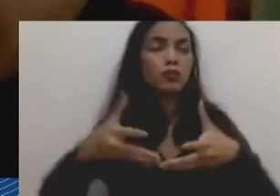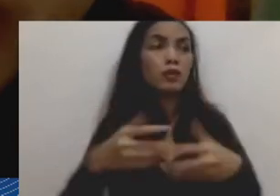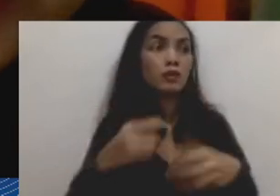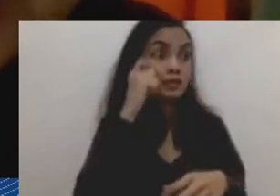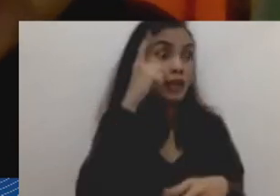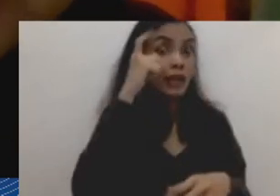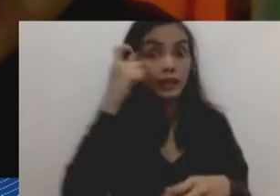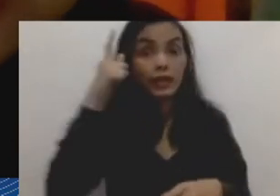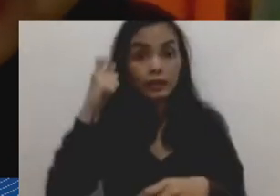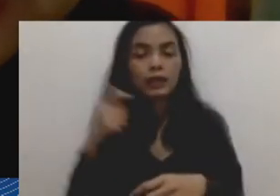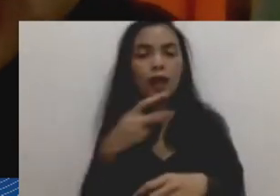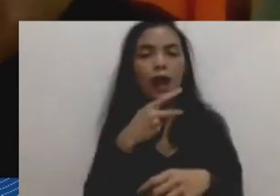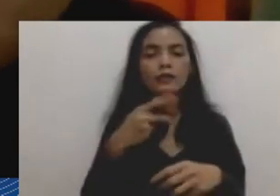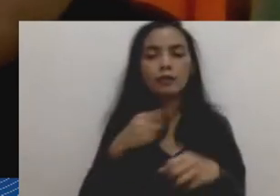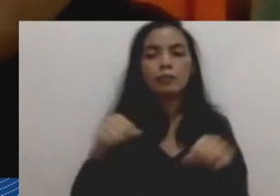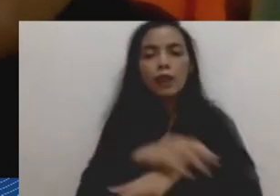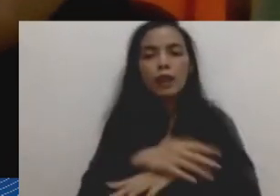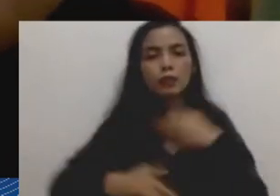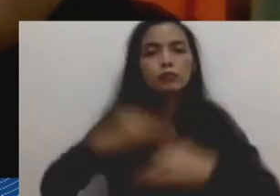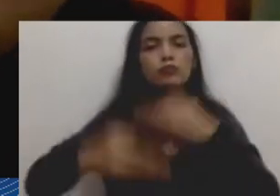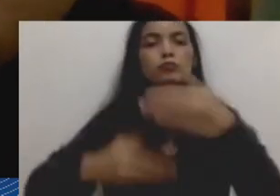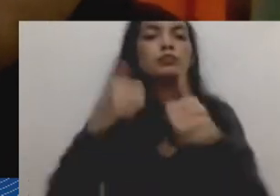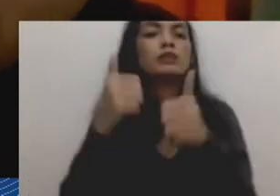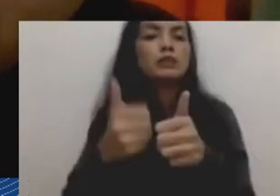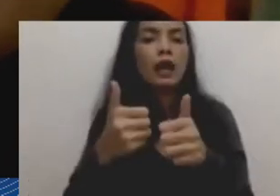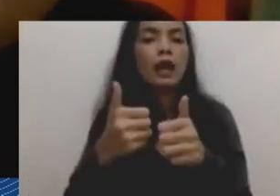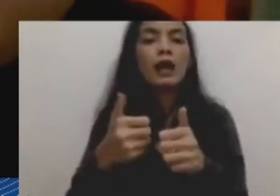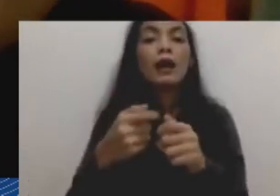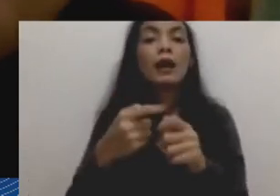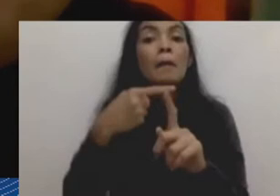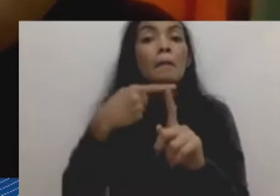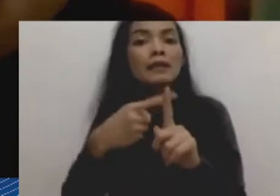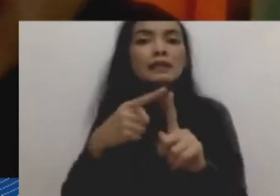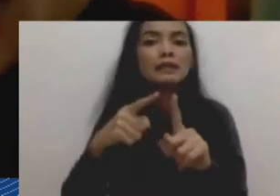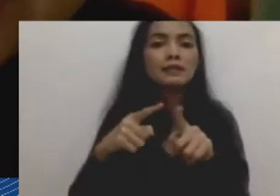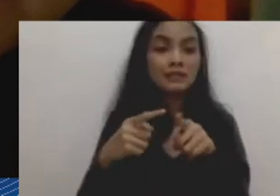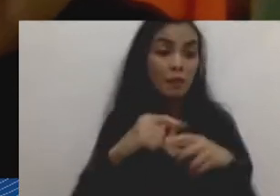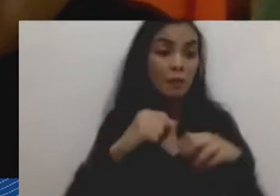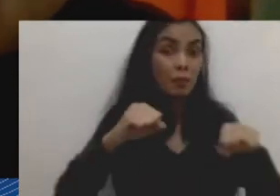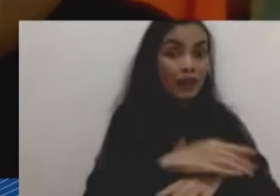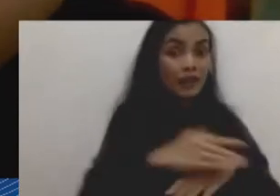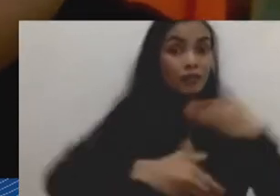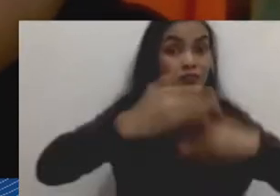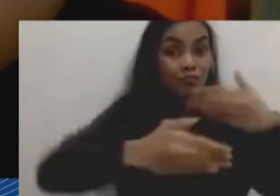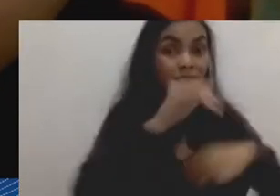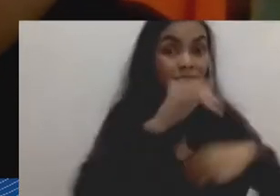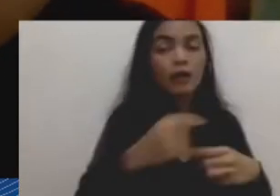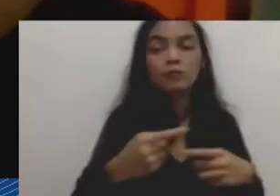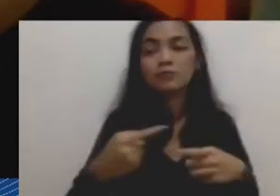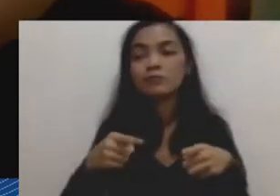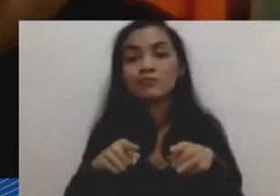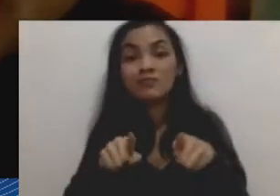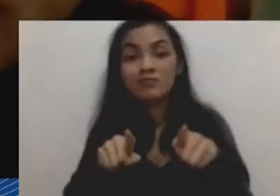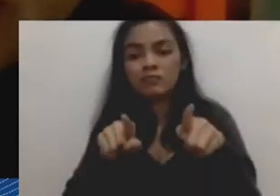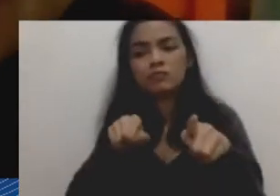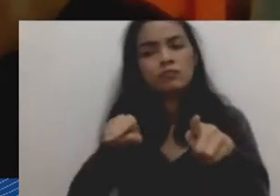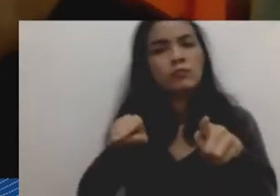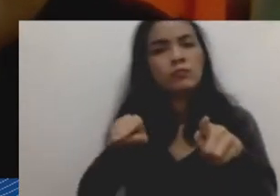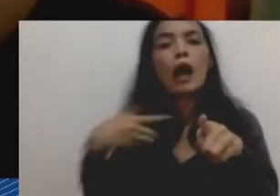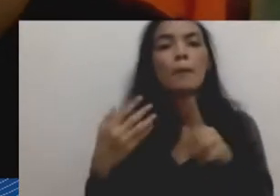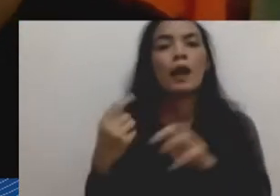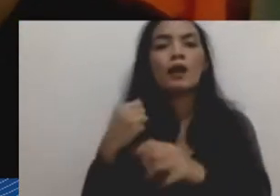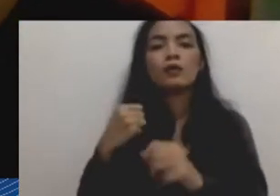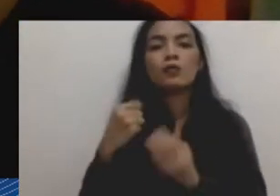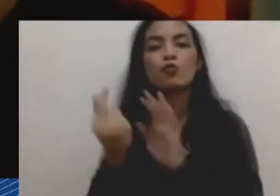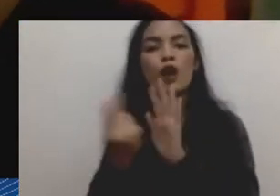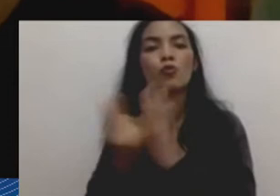ada implementasinya, sambil kemudian kita memang tetap membahas atau memperjuangkan RU penghapusan kekerasan